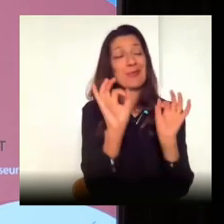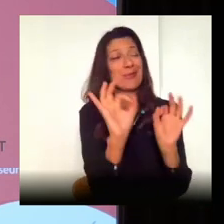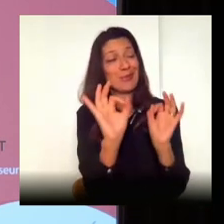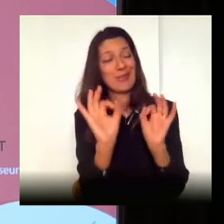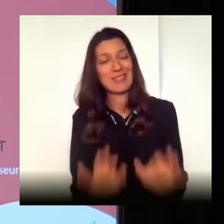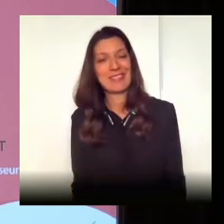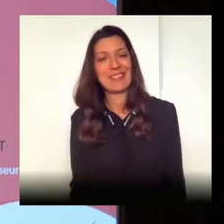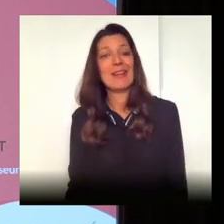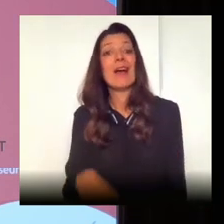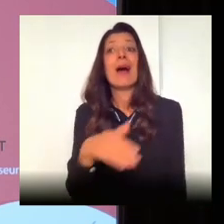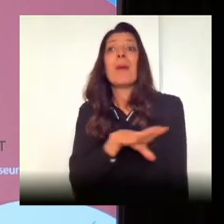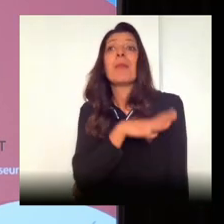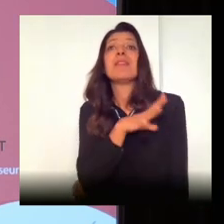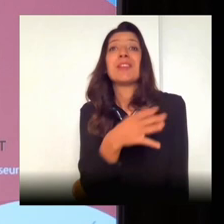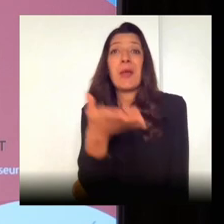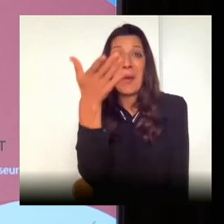Professeur.